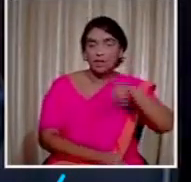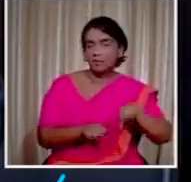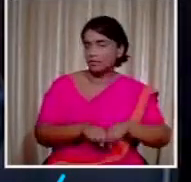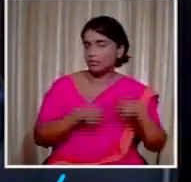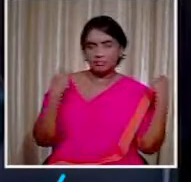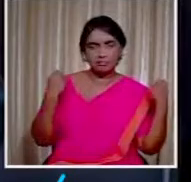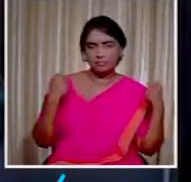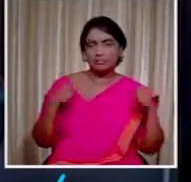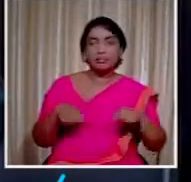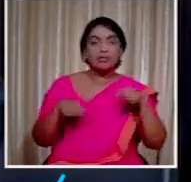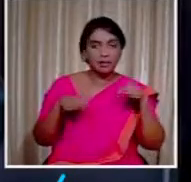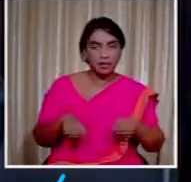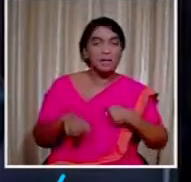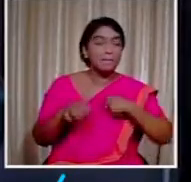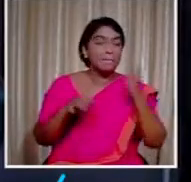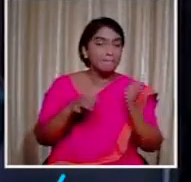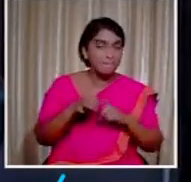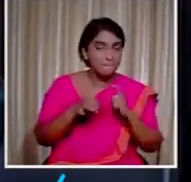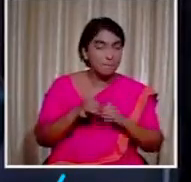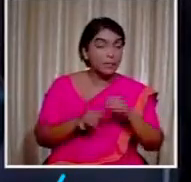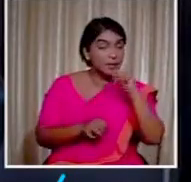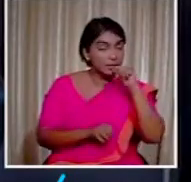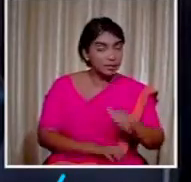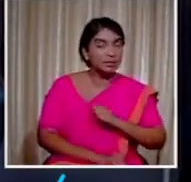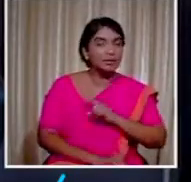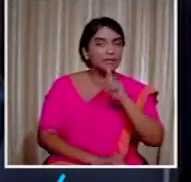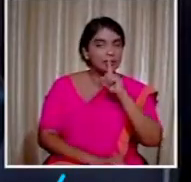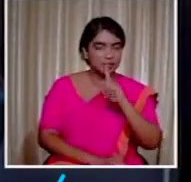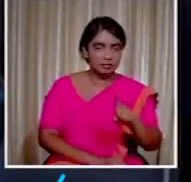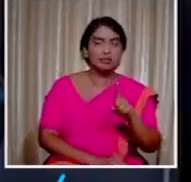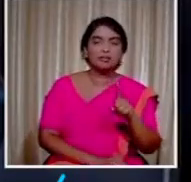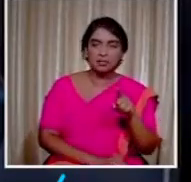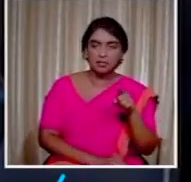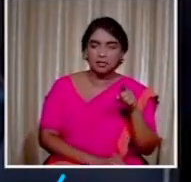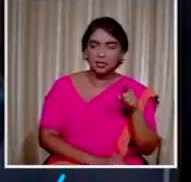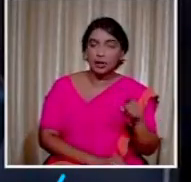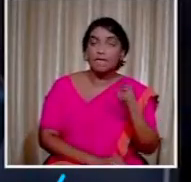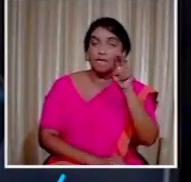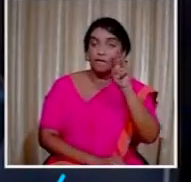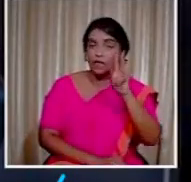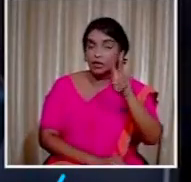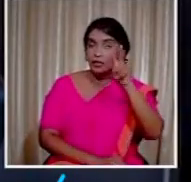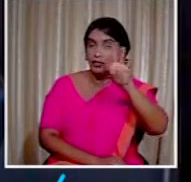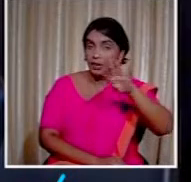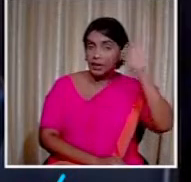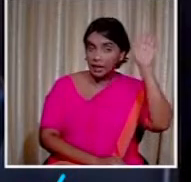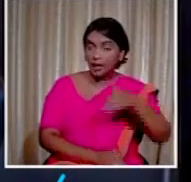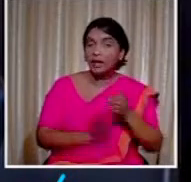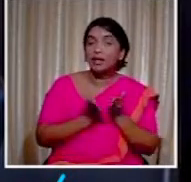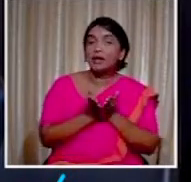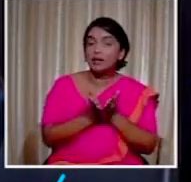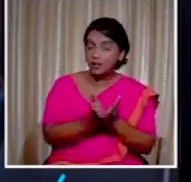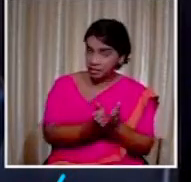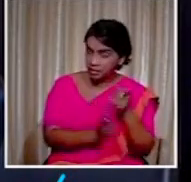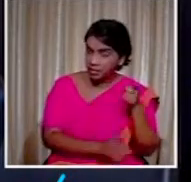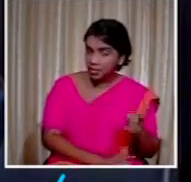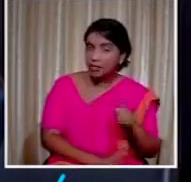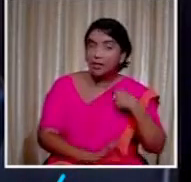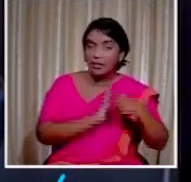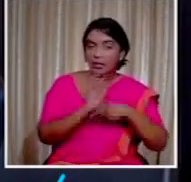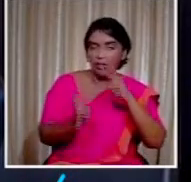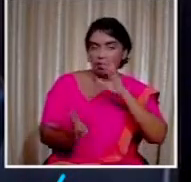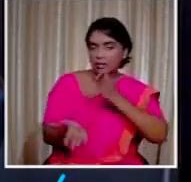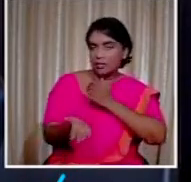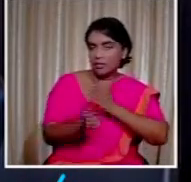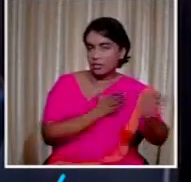තින්නේ. ඒ නිසා තමයි මම මේ ප්‍රශ්නේ නිශ්චිතවම අහලා තින්නේ අතුරු ප්‍රශ්නයක් විදිහට 23 24 එනවා කියපු නැව පිළිබඳව රට නොමග වෙන